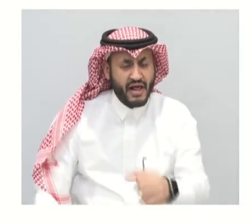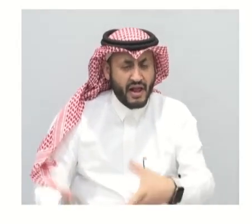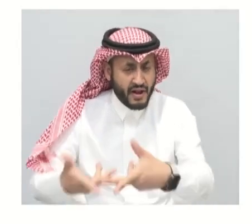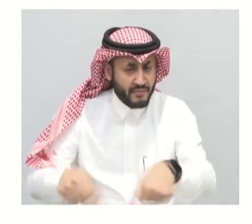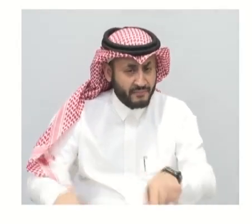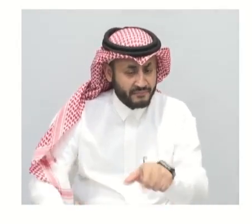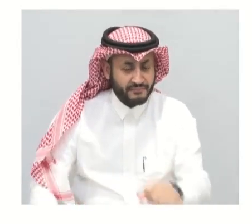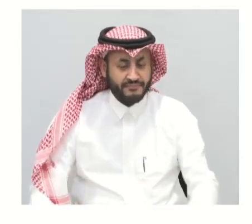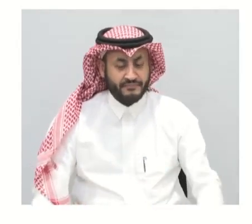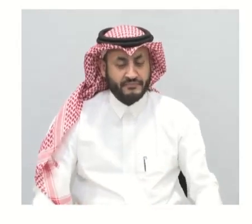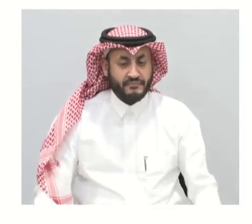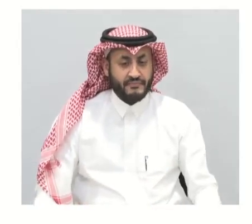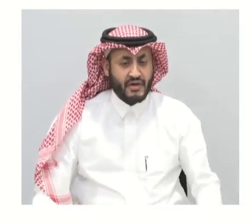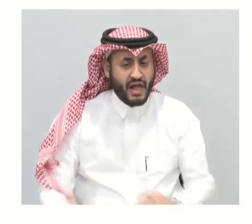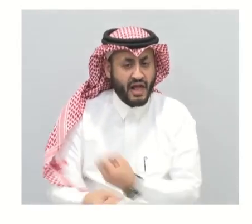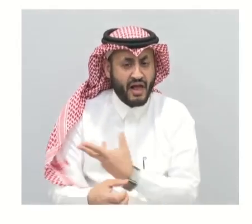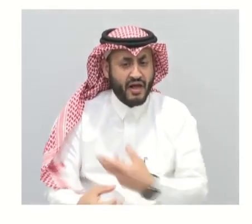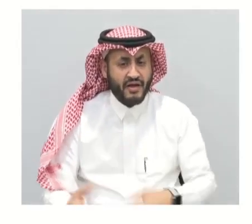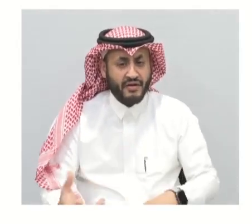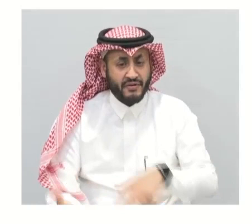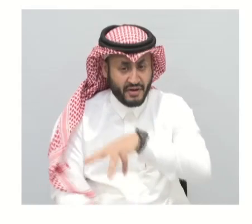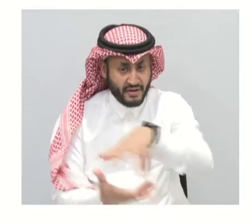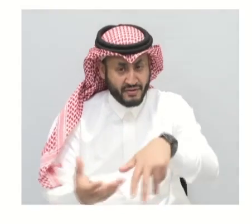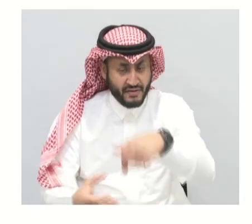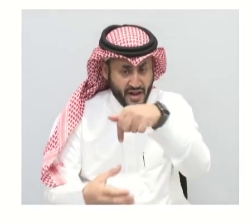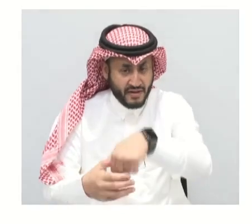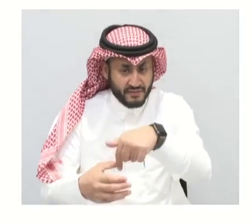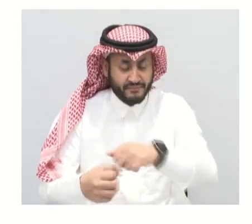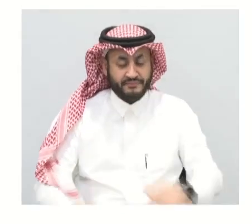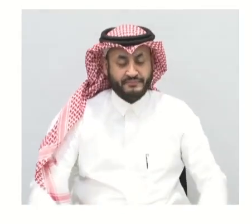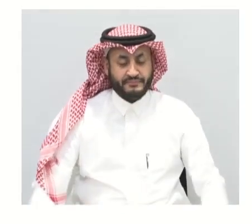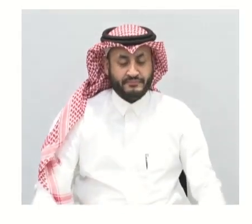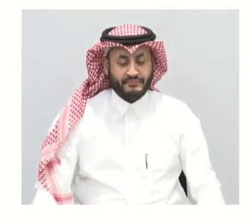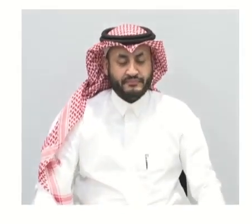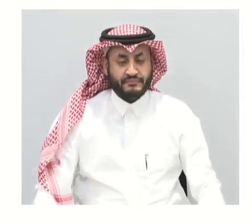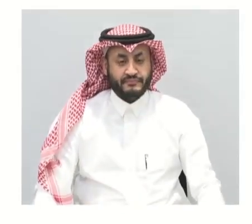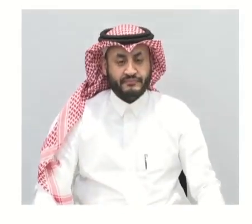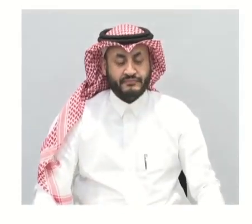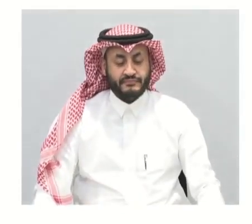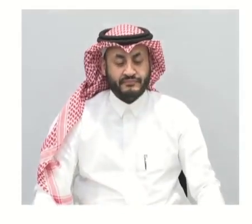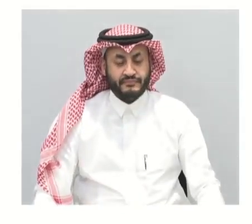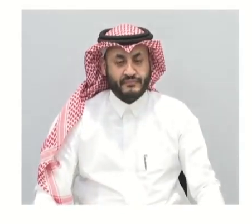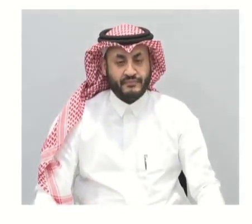احسنتم بالتاكيد نسميها بالطاقه الحراريه الجوفيه